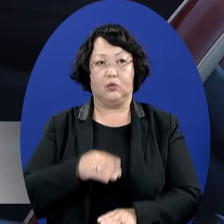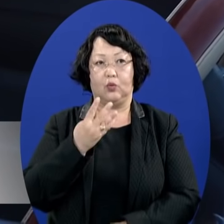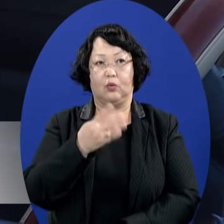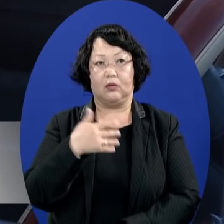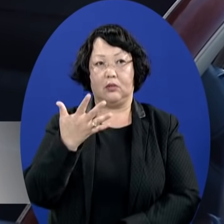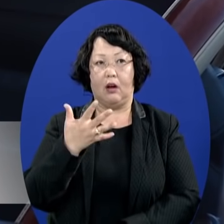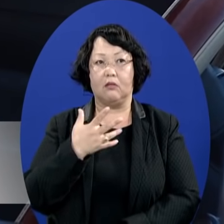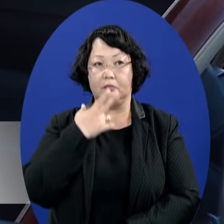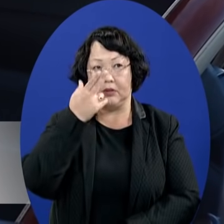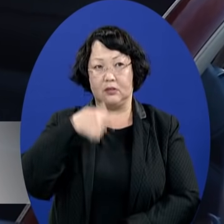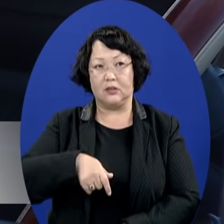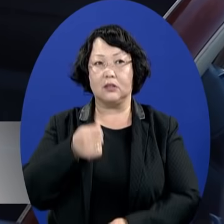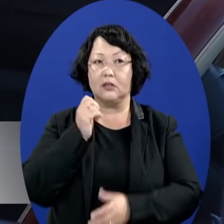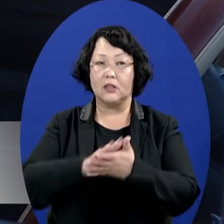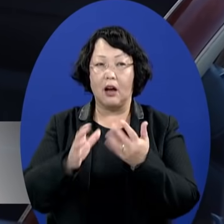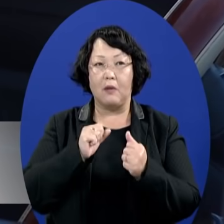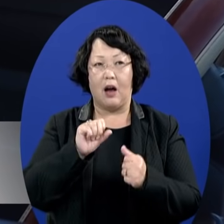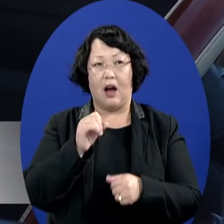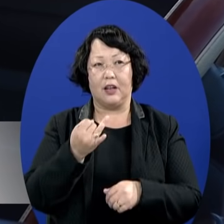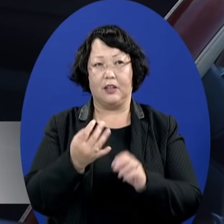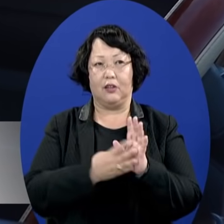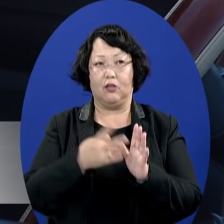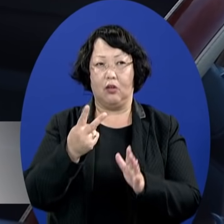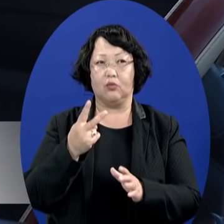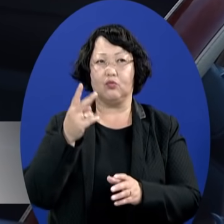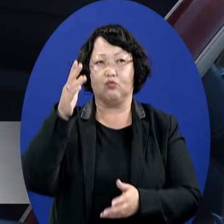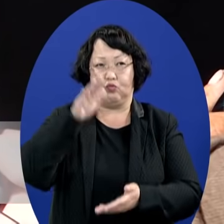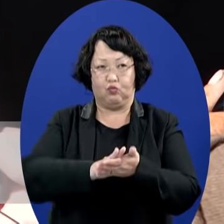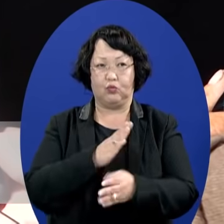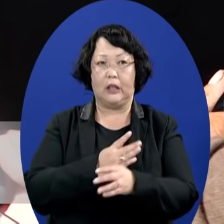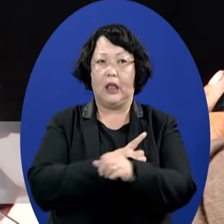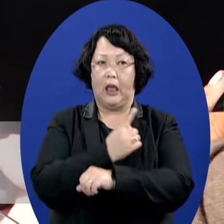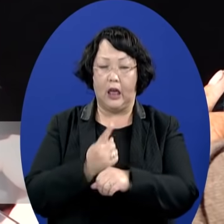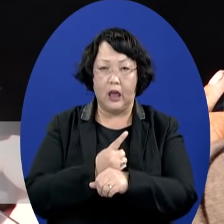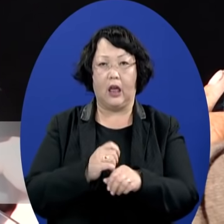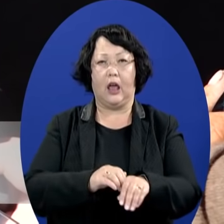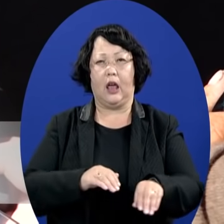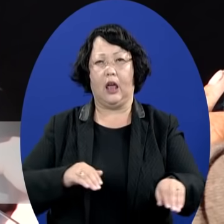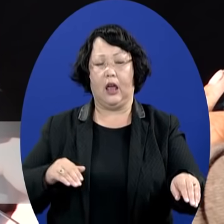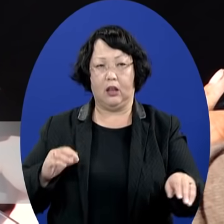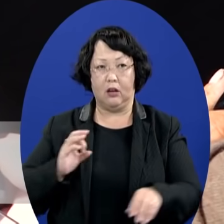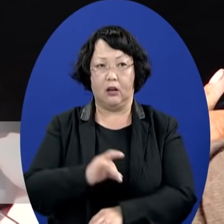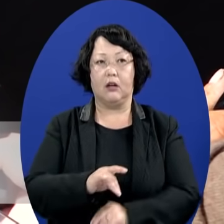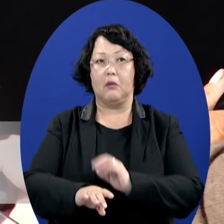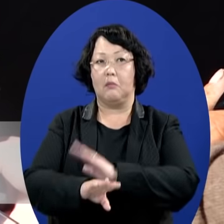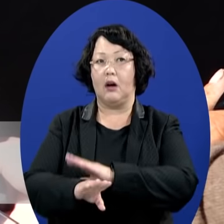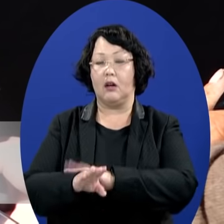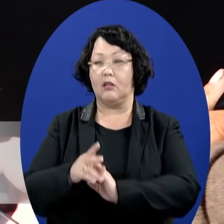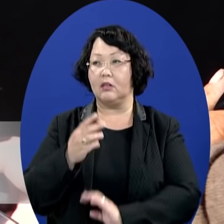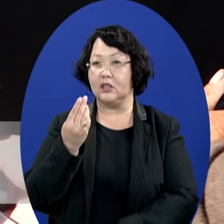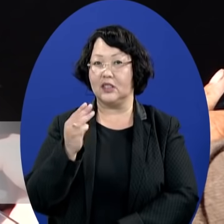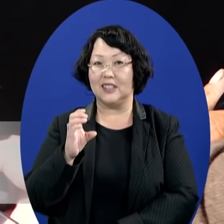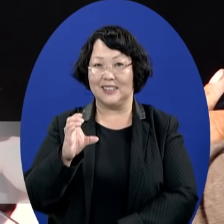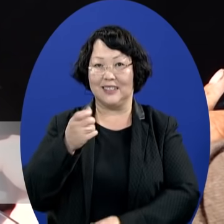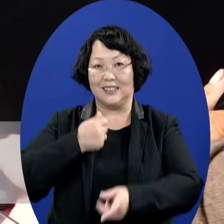утсан дандаа 22 дууссан байсан. Тэгээд энэ чинь харин цаг гараа очилж байгаа бодо. За би баруун талаар колонкуудаар